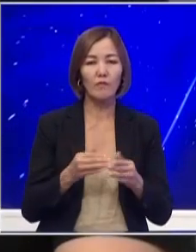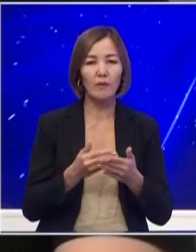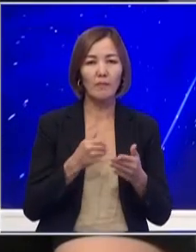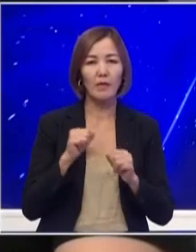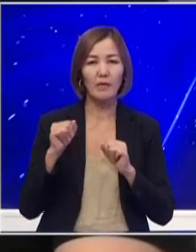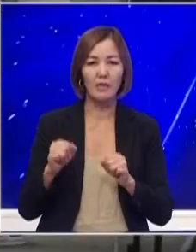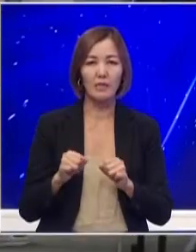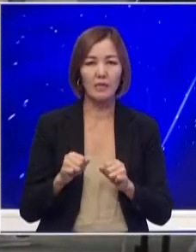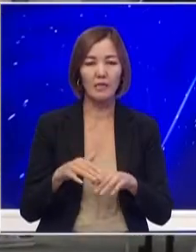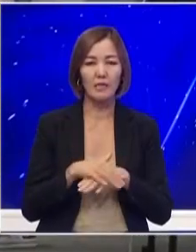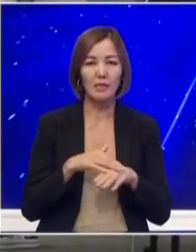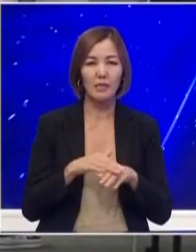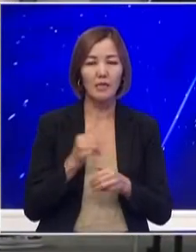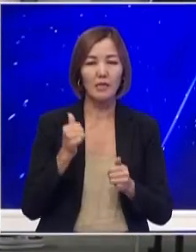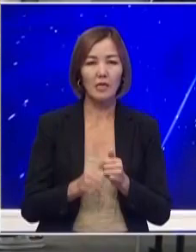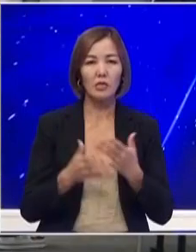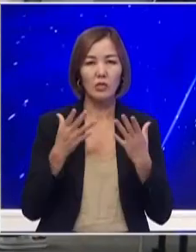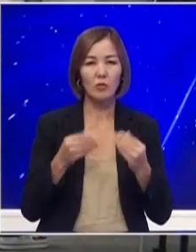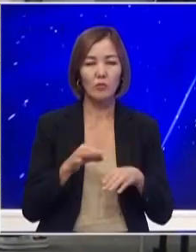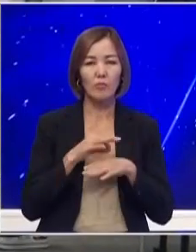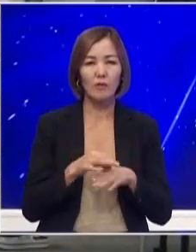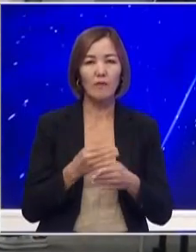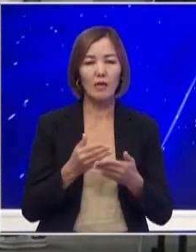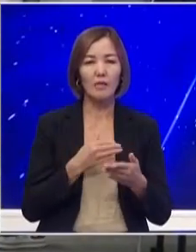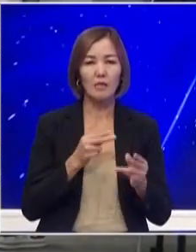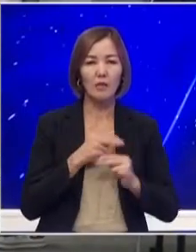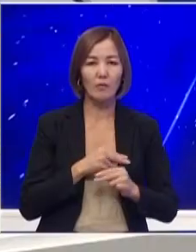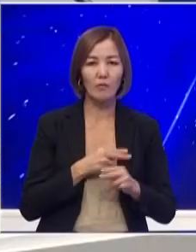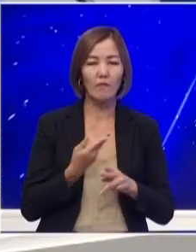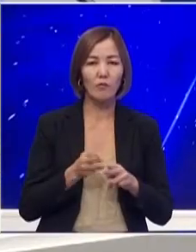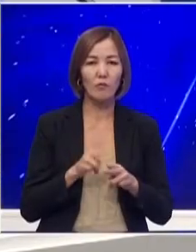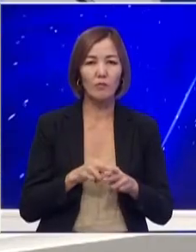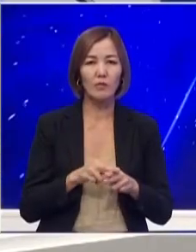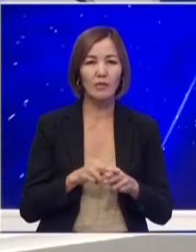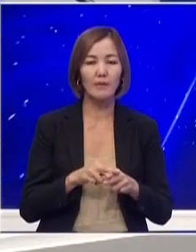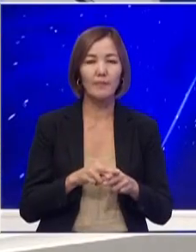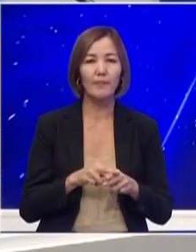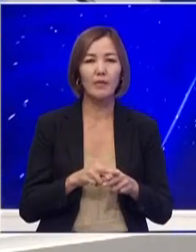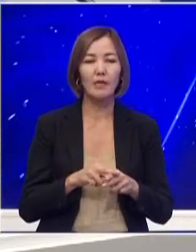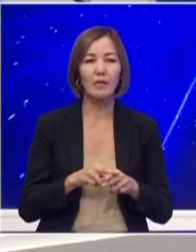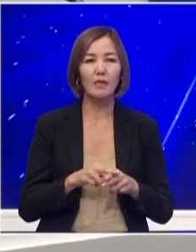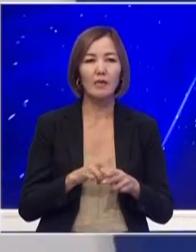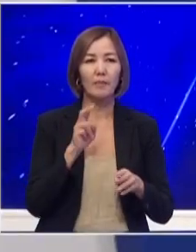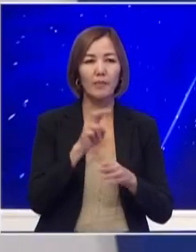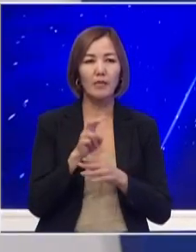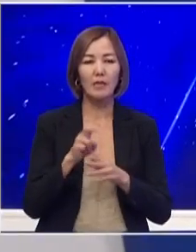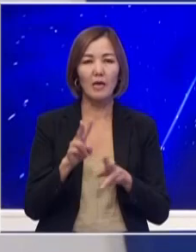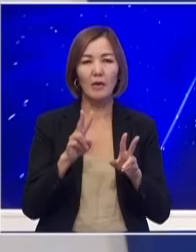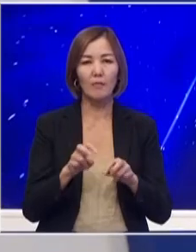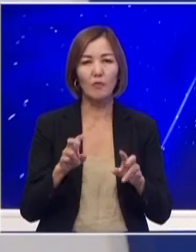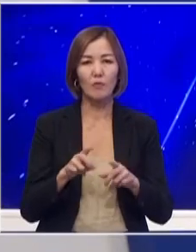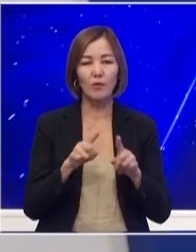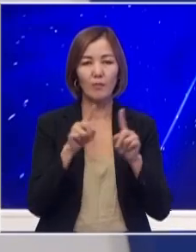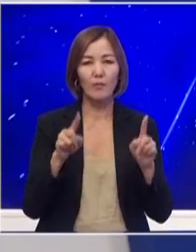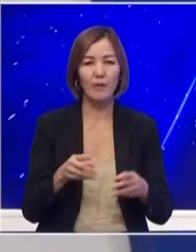мер предосторожности среди населения ежегодно проводится адресная профилактическая работа, в том числе подворовые обходы, вручение